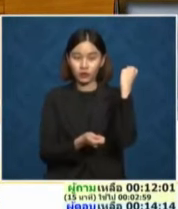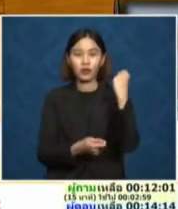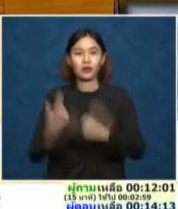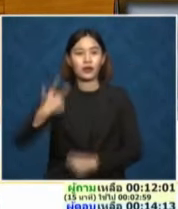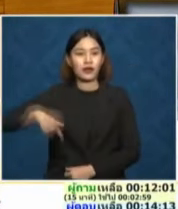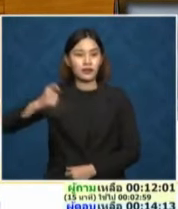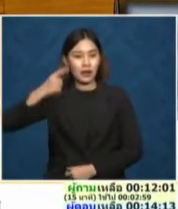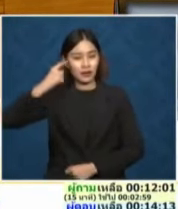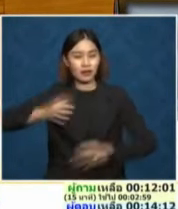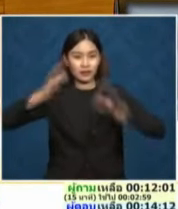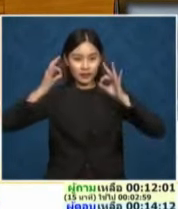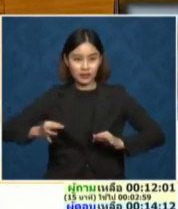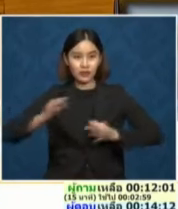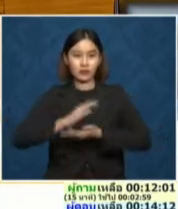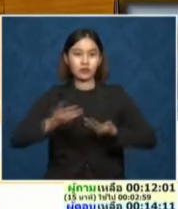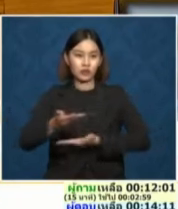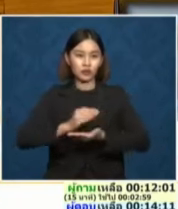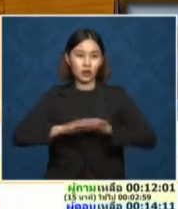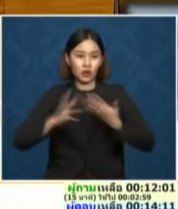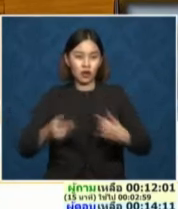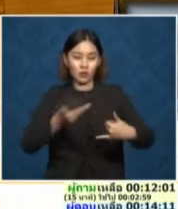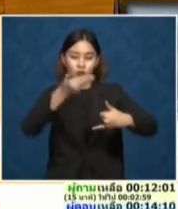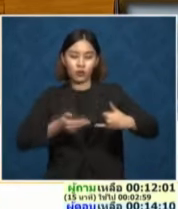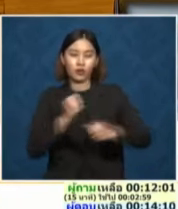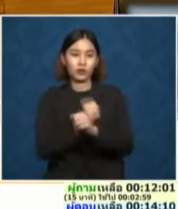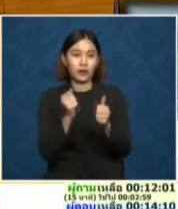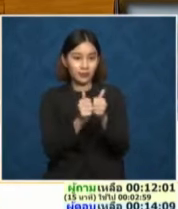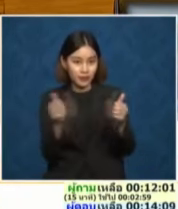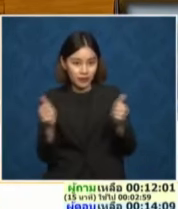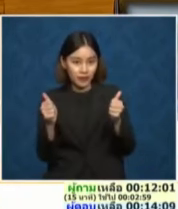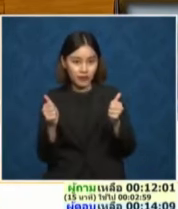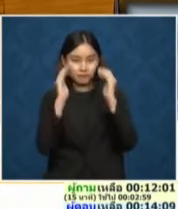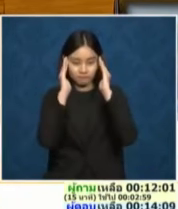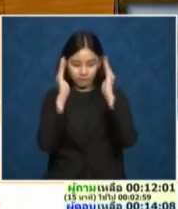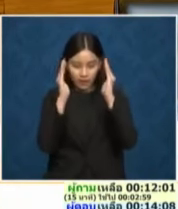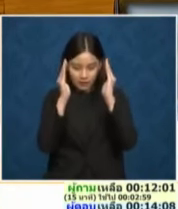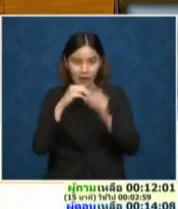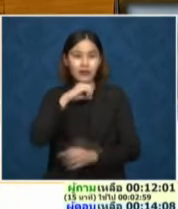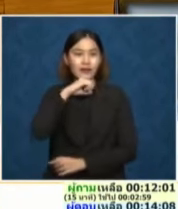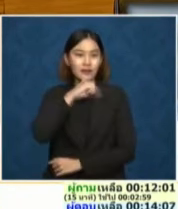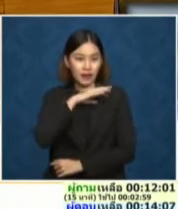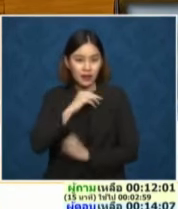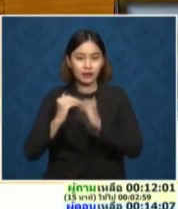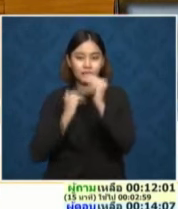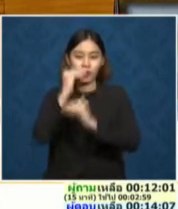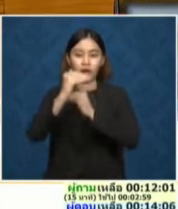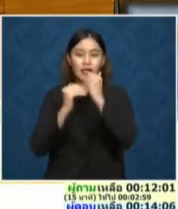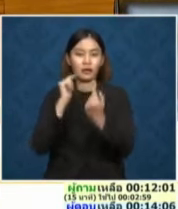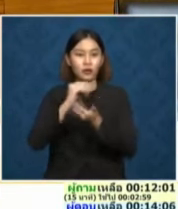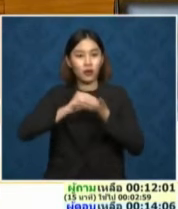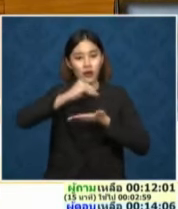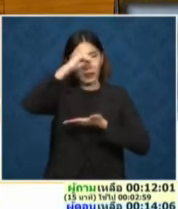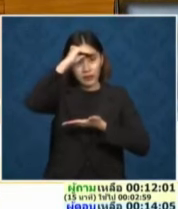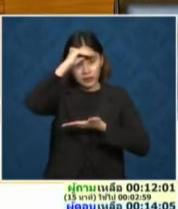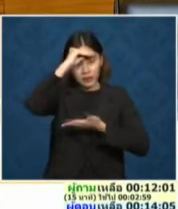รองการแพทย์จำนวน2คนได้ตรวจรับรองการเจ็บป่วยดังกล่าวมาประกอบการพิจารณาการพักโทษด้วย